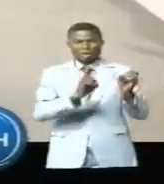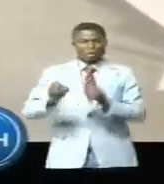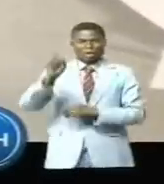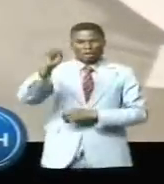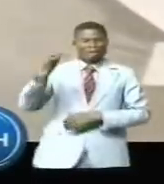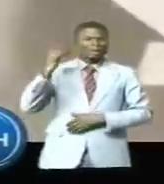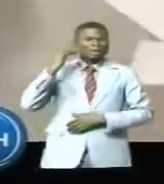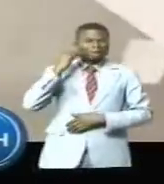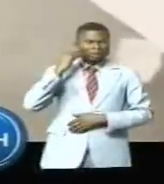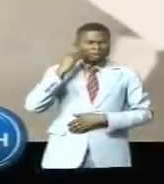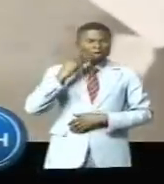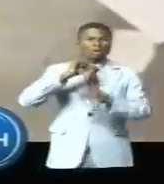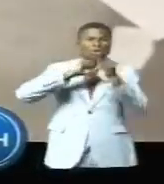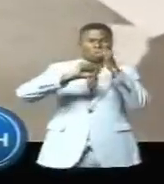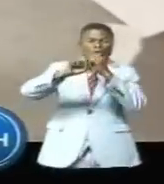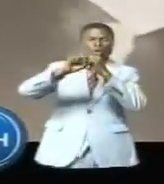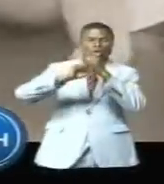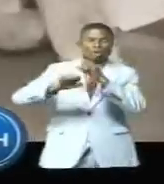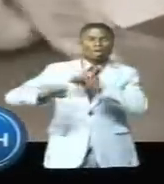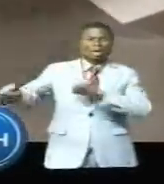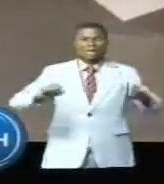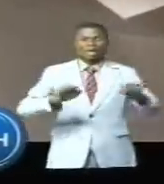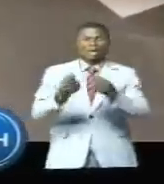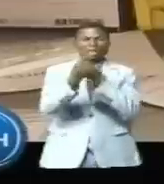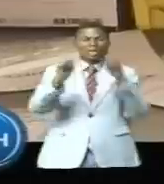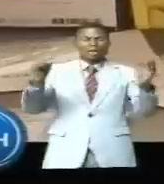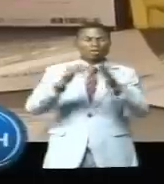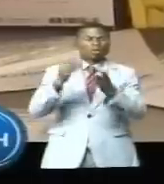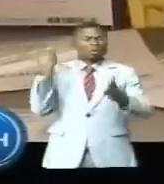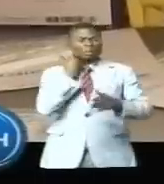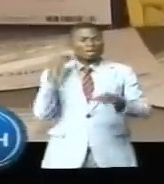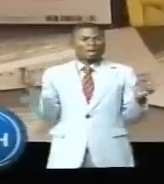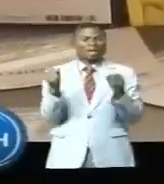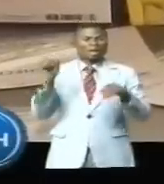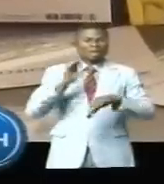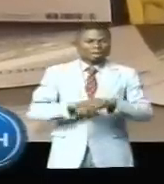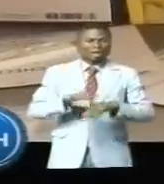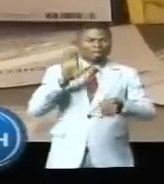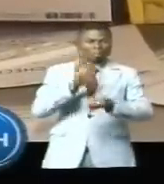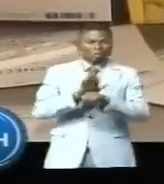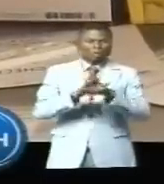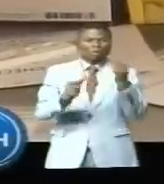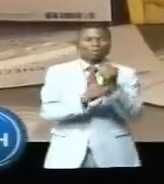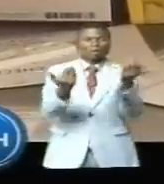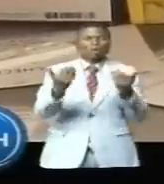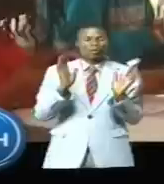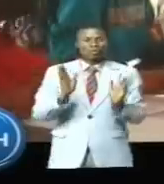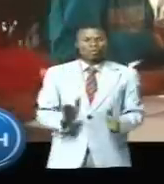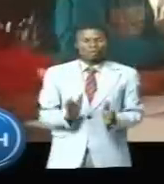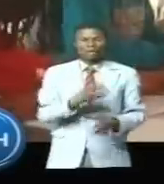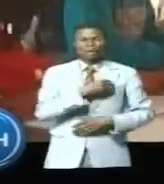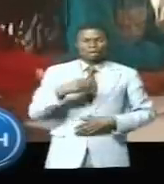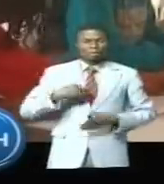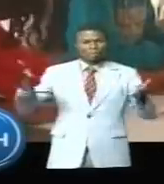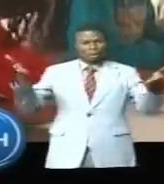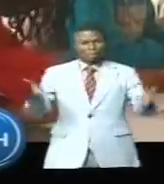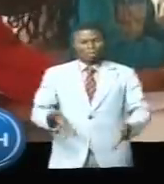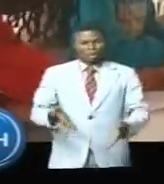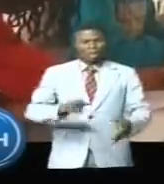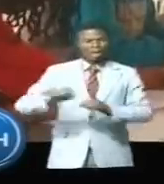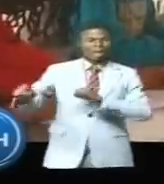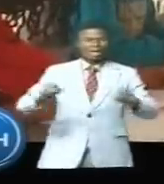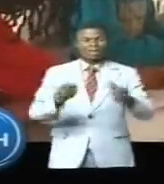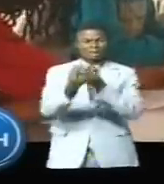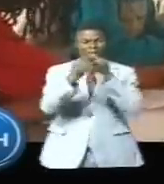juin une campagne de dépistage contre la malaria. Plusieurs volontaires, hommes et femmes, ont répondu présents à